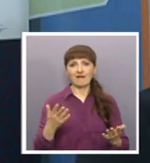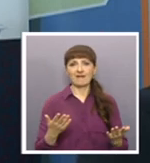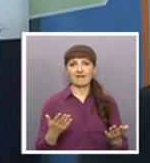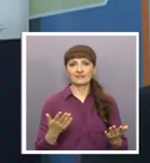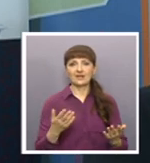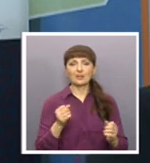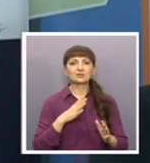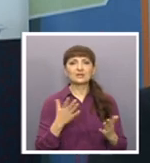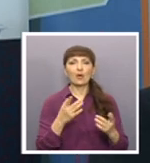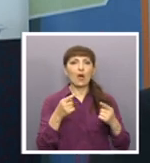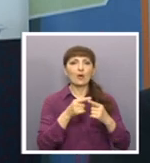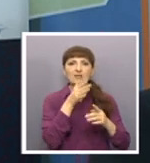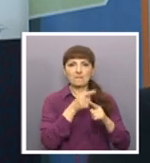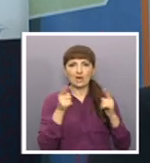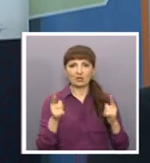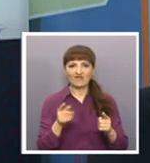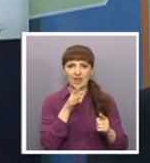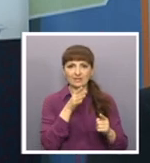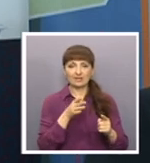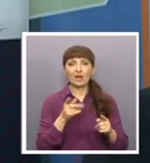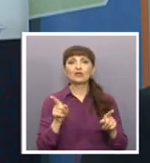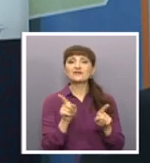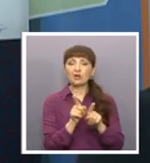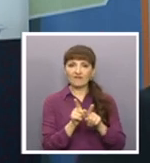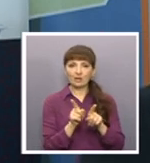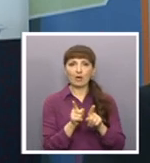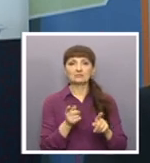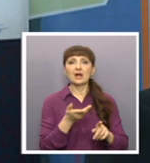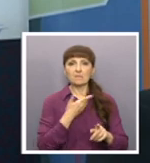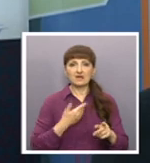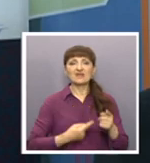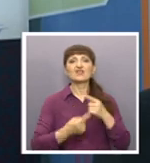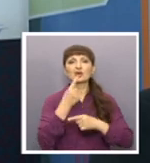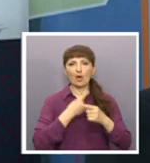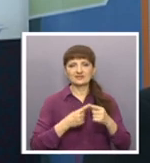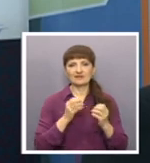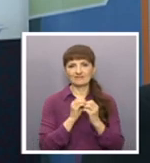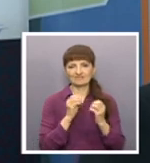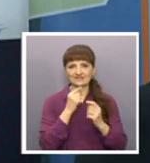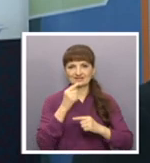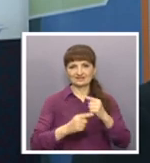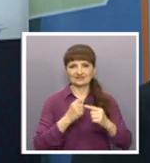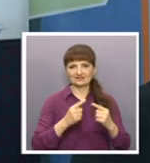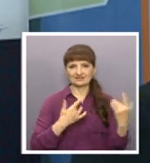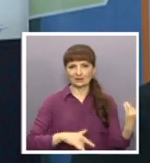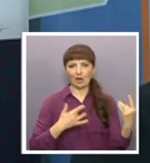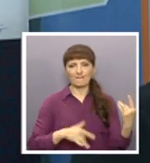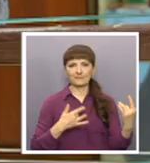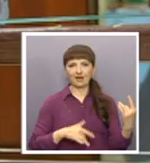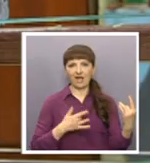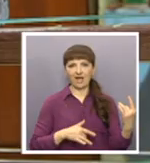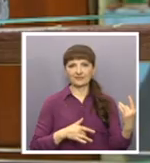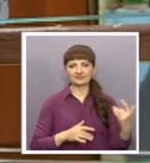на какой-то определенный период. Но все равно мы вернемся к классике, к истокам домбровой